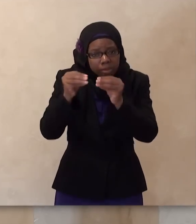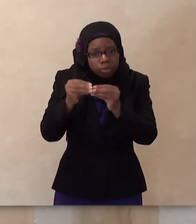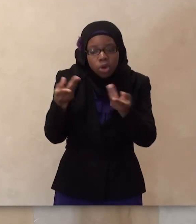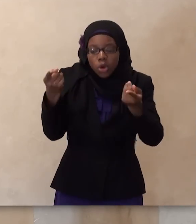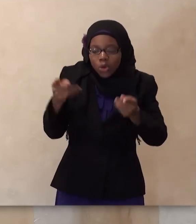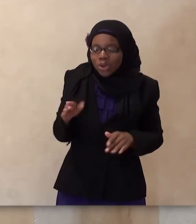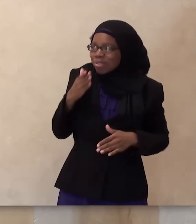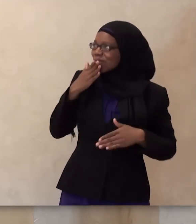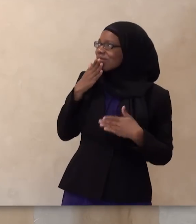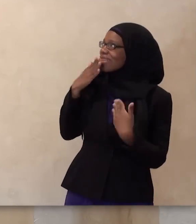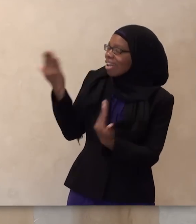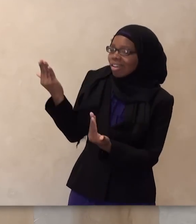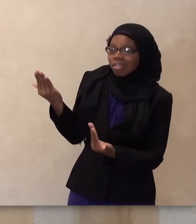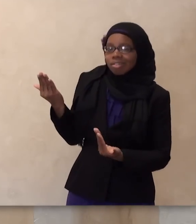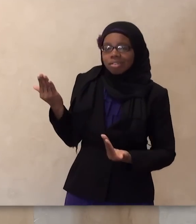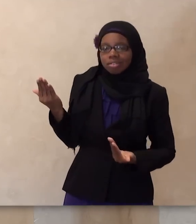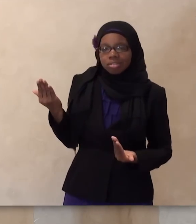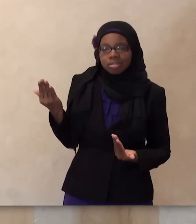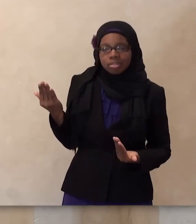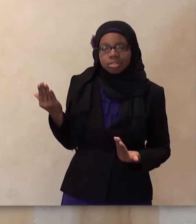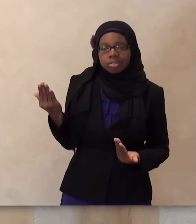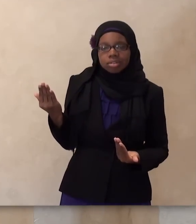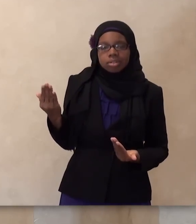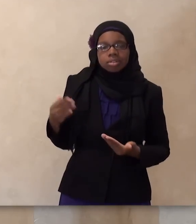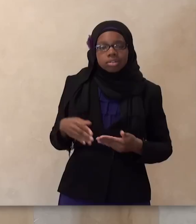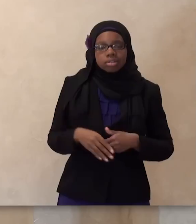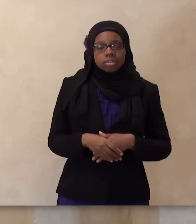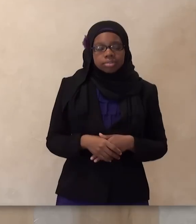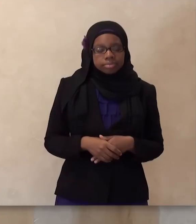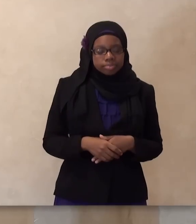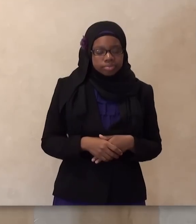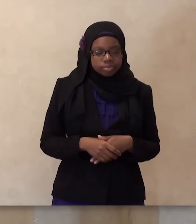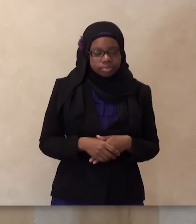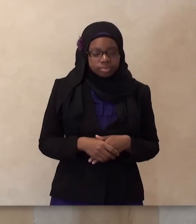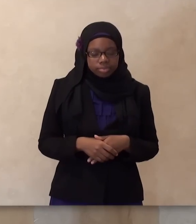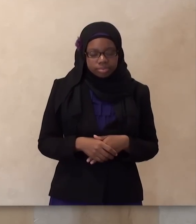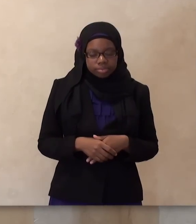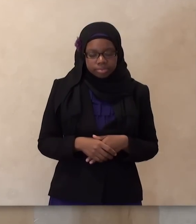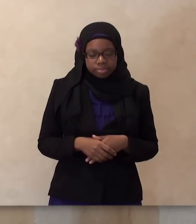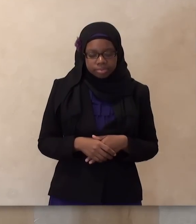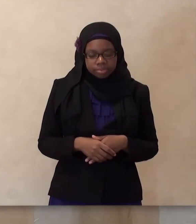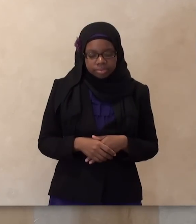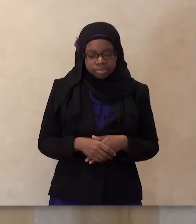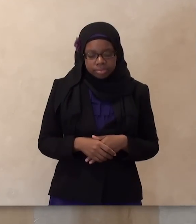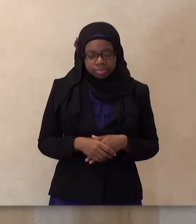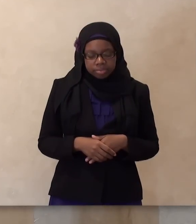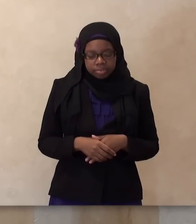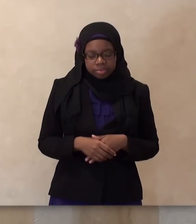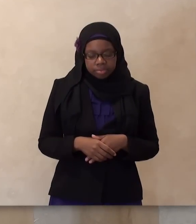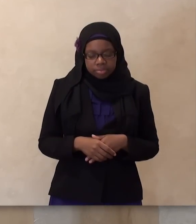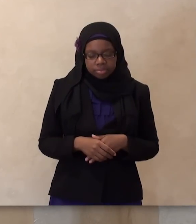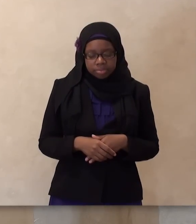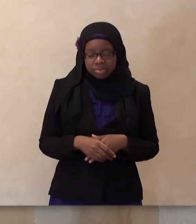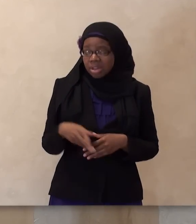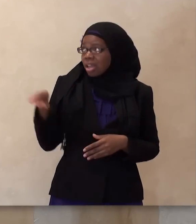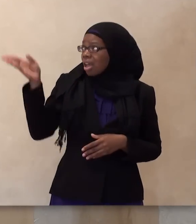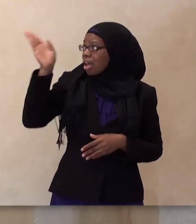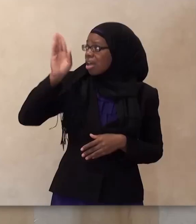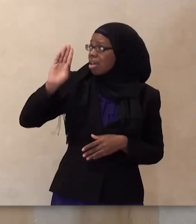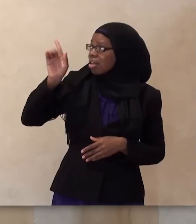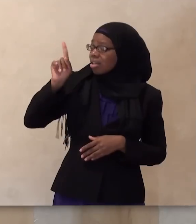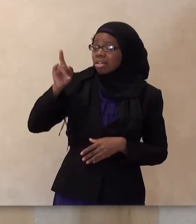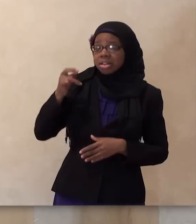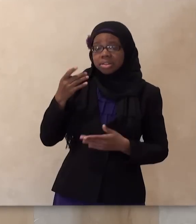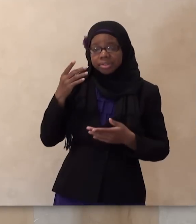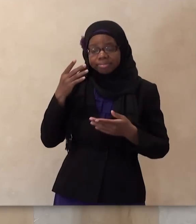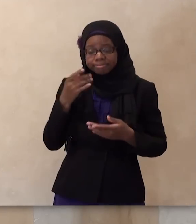you got from Allah. Allah says, وَإِذْ تَأَذَّنَ رَبُّكُمْ لَإِنْ شَكَرْتُمْ لَأَزِيدَنَّكُمْ. That if you do shukr, if you thank